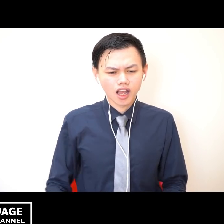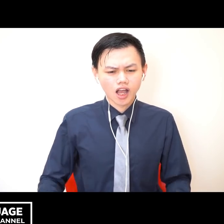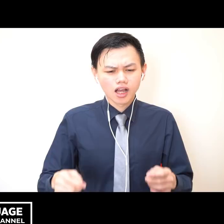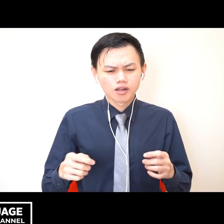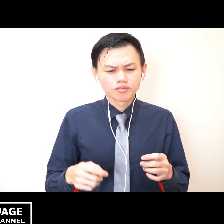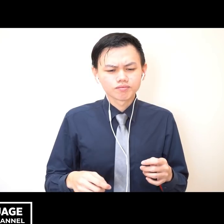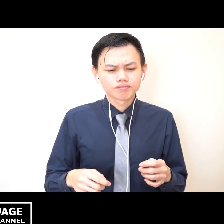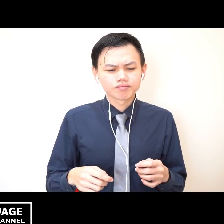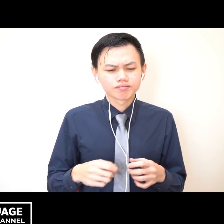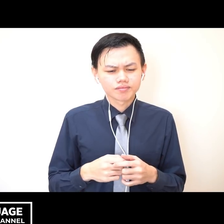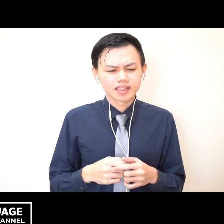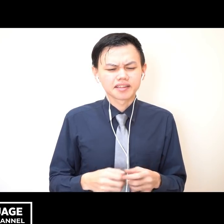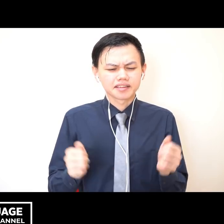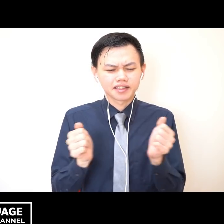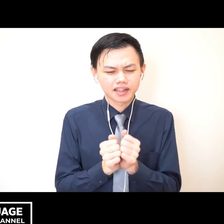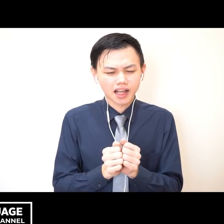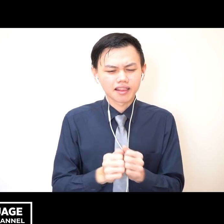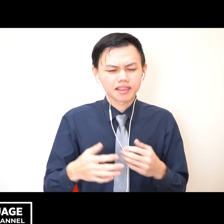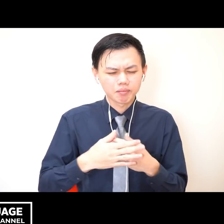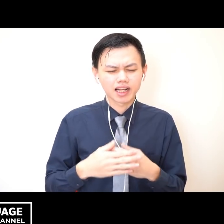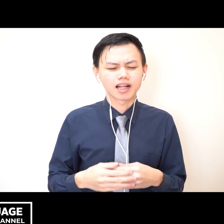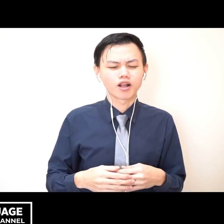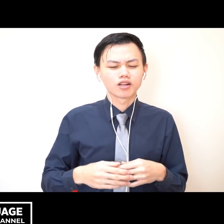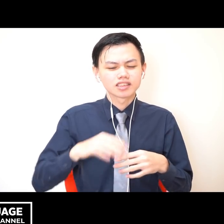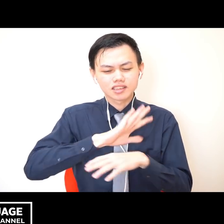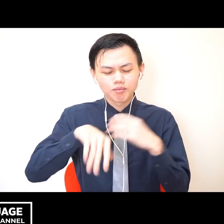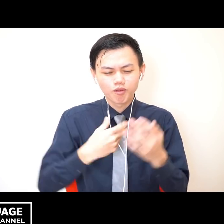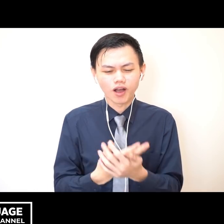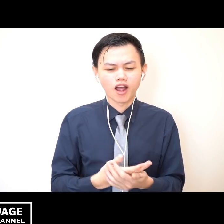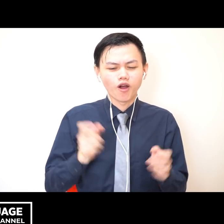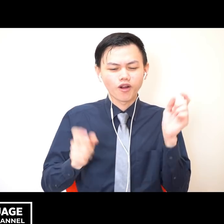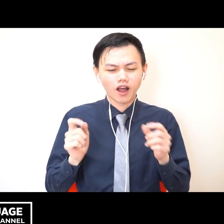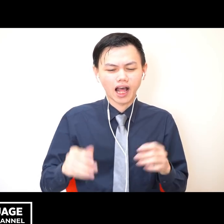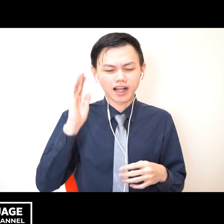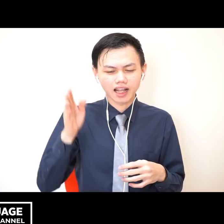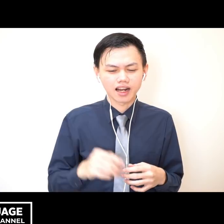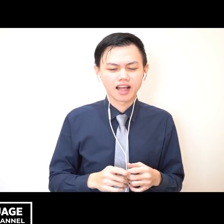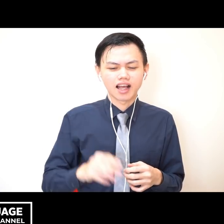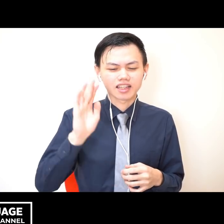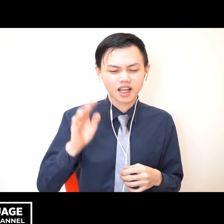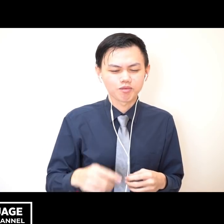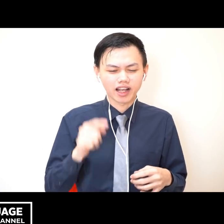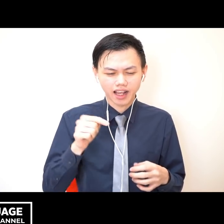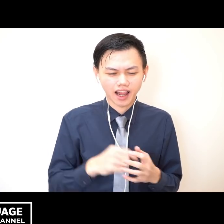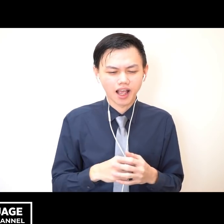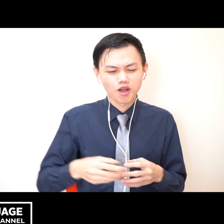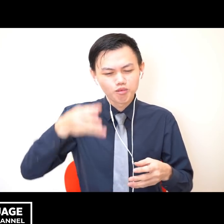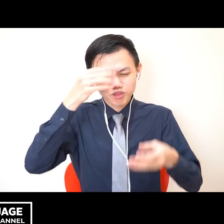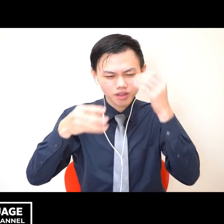murid-muridku, yaitu jikalau kamu mempunyai gedung gereja yang